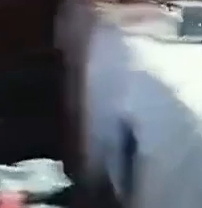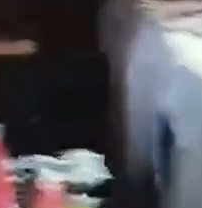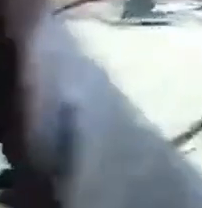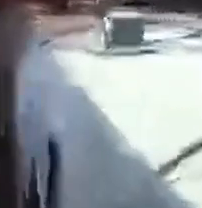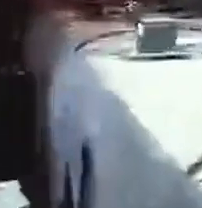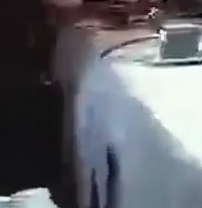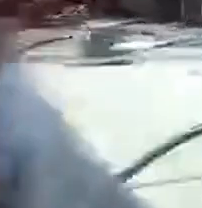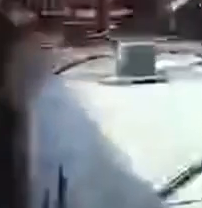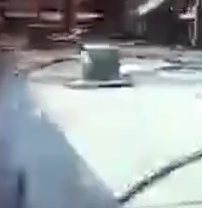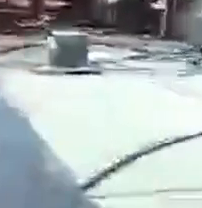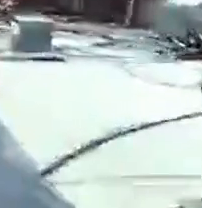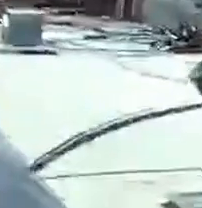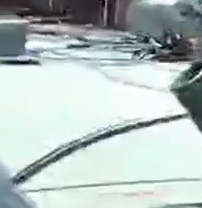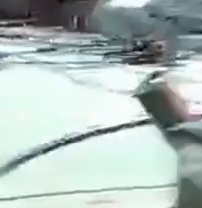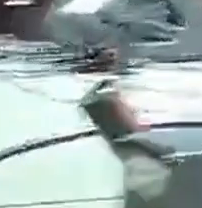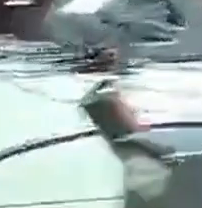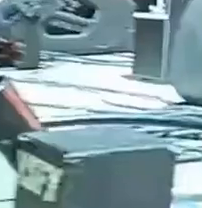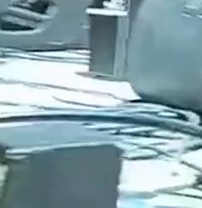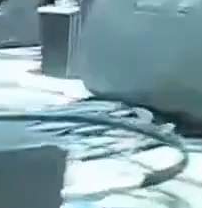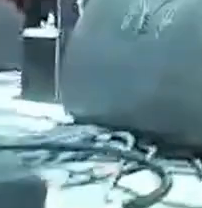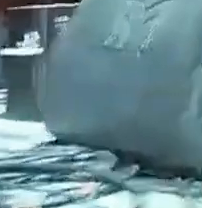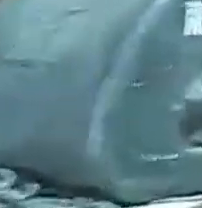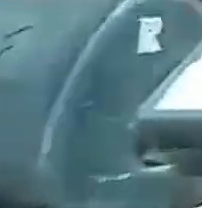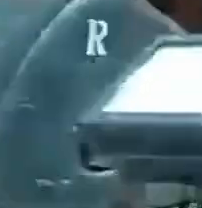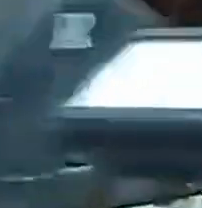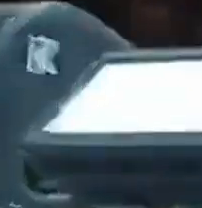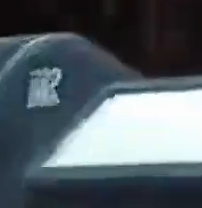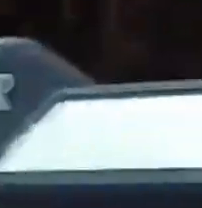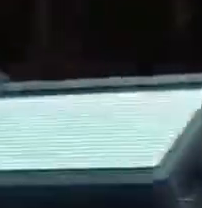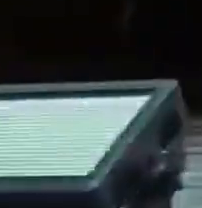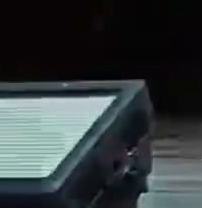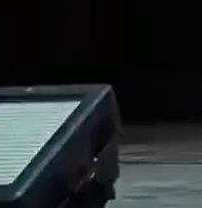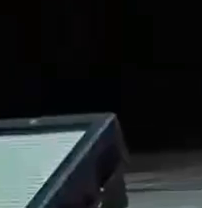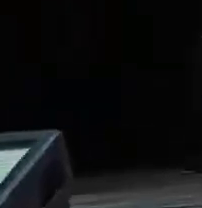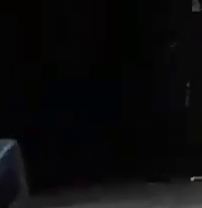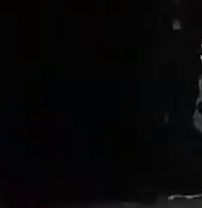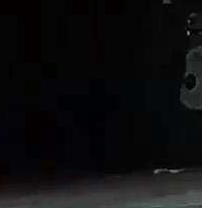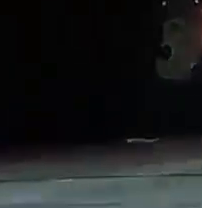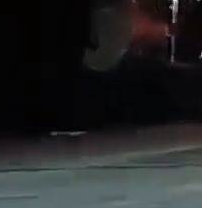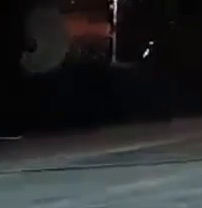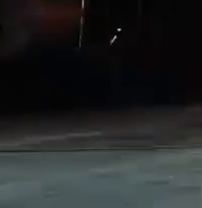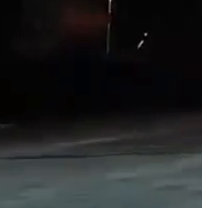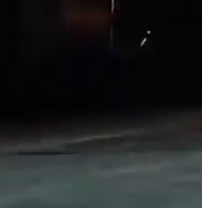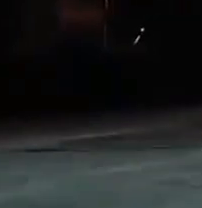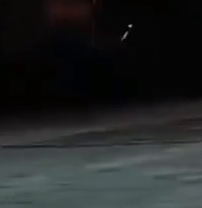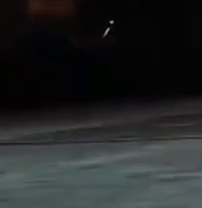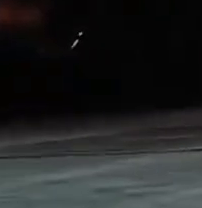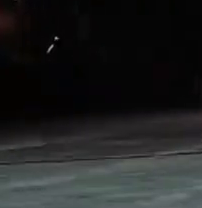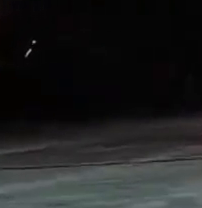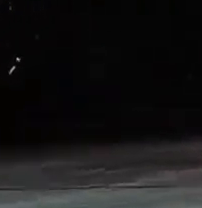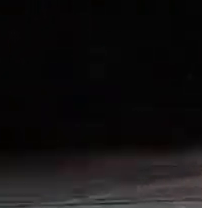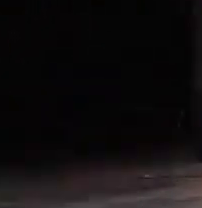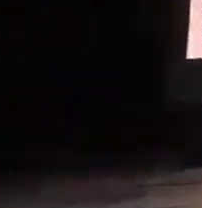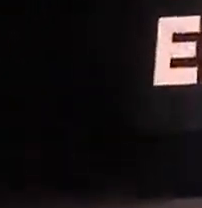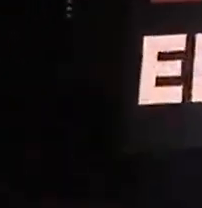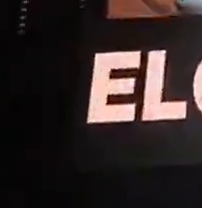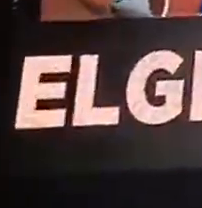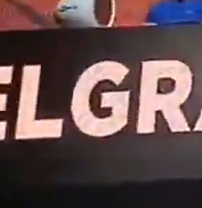لعب الأدوار الإيجابية. لنستمع إلى وجهات نظر السياسيين